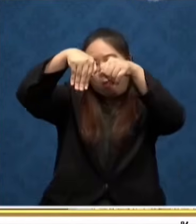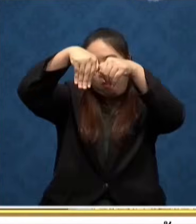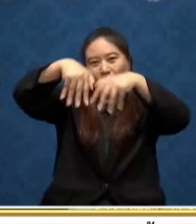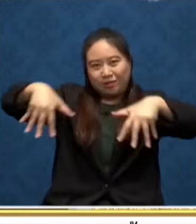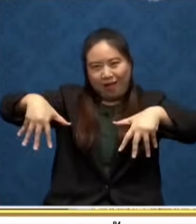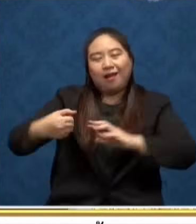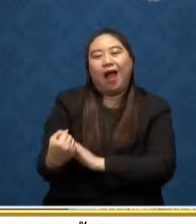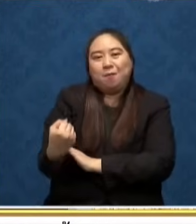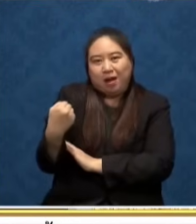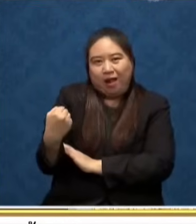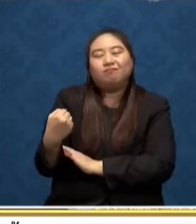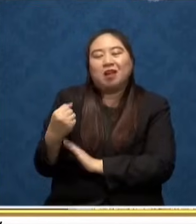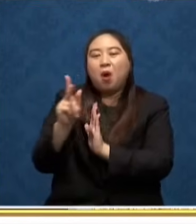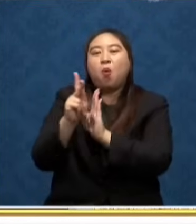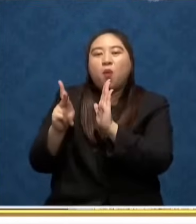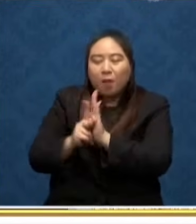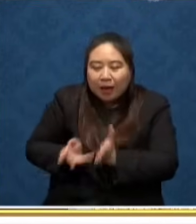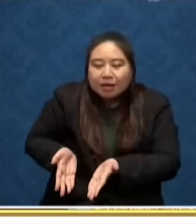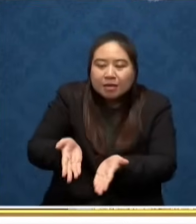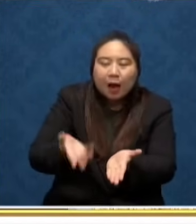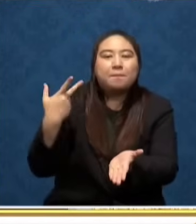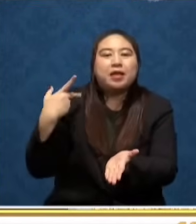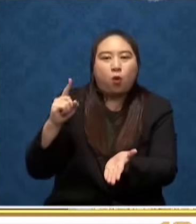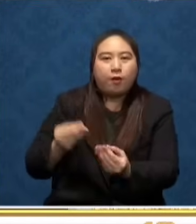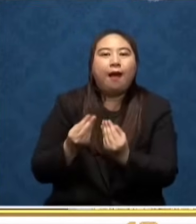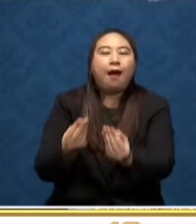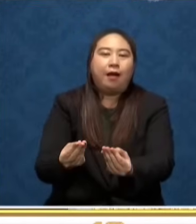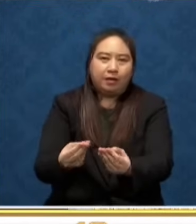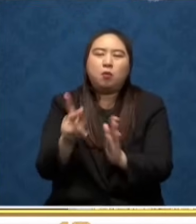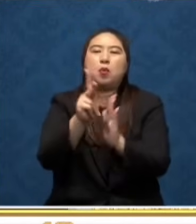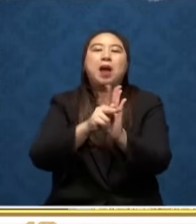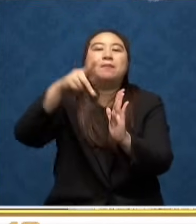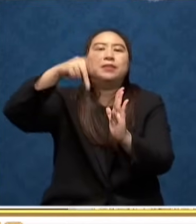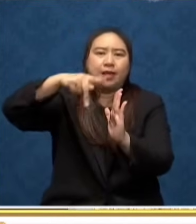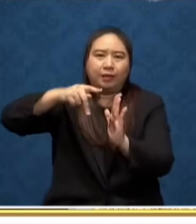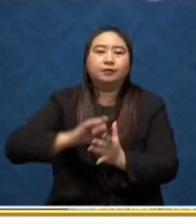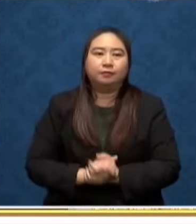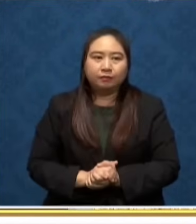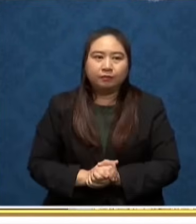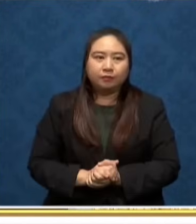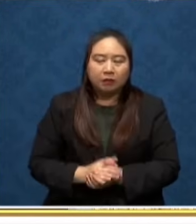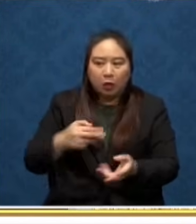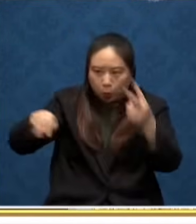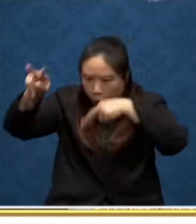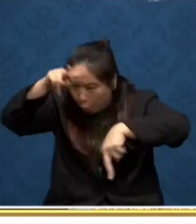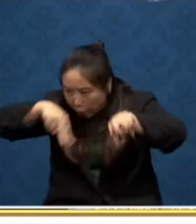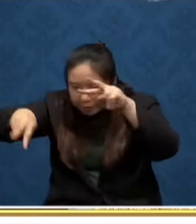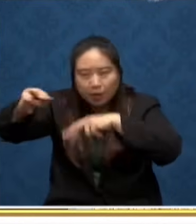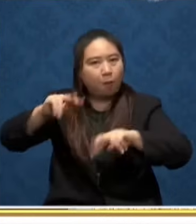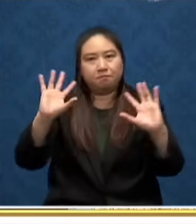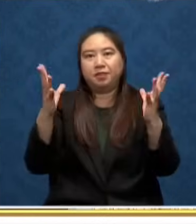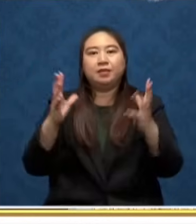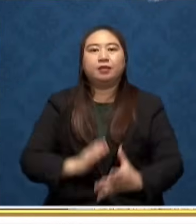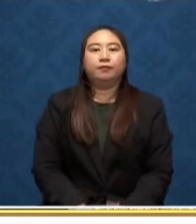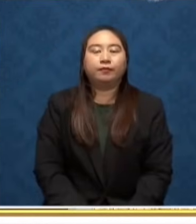หมายที่เอื้อประโยชน์ให้แก่รัฐราชการที่อยู่ภายใต้กฎหมายพิเศษโดยไร้การตรวจสอบ